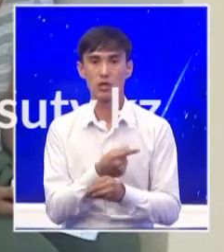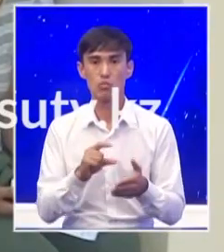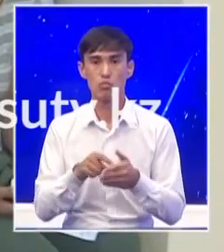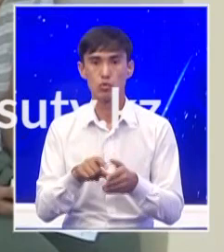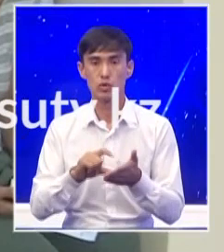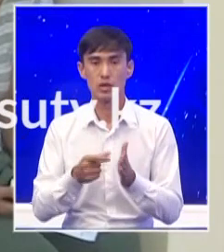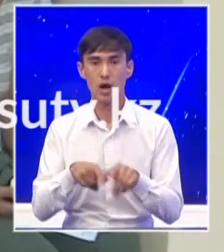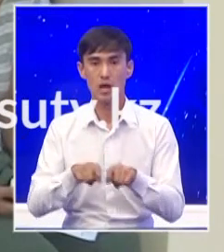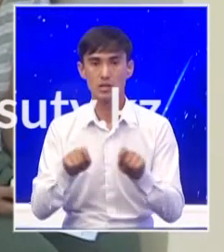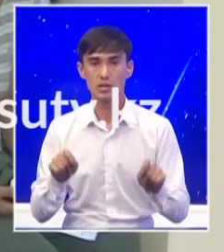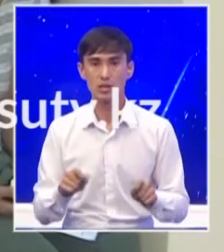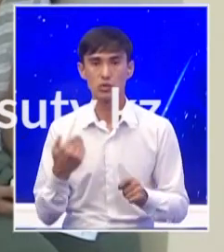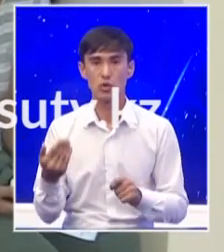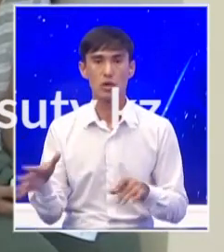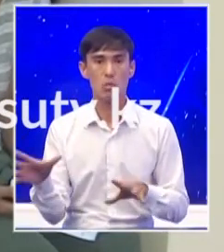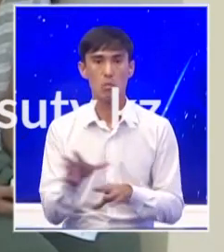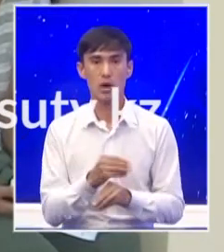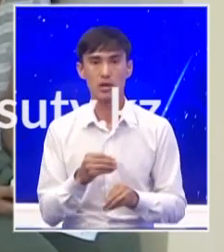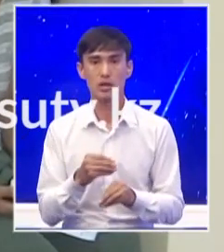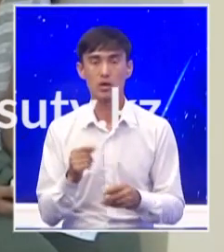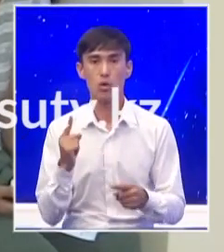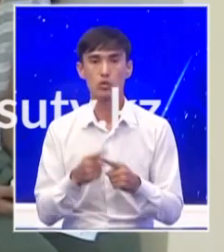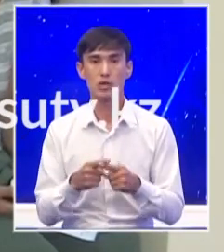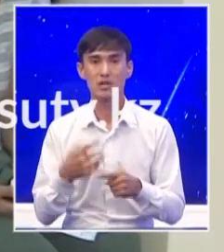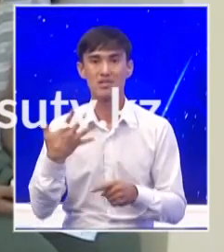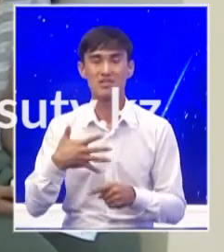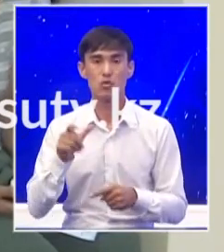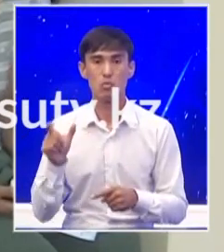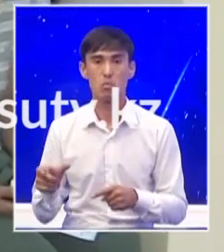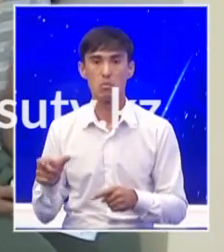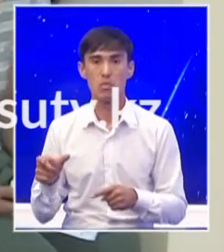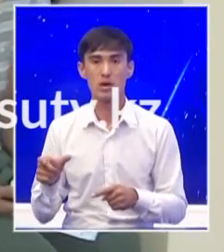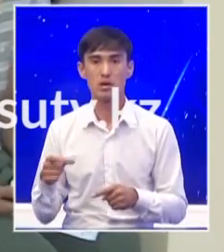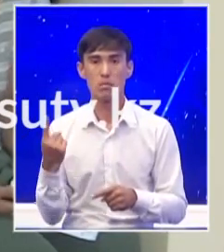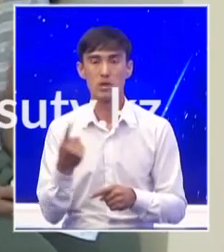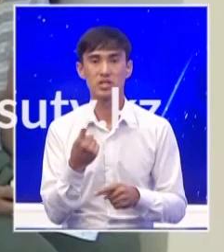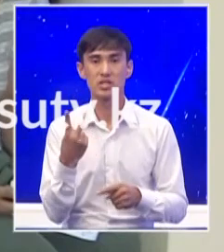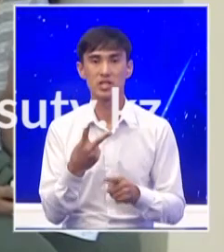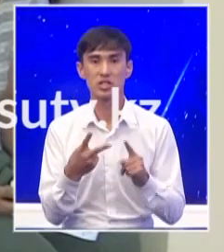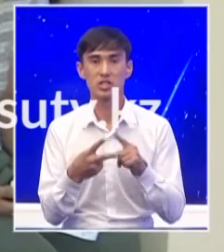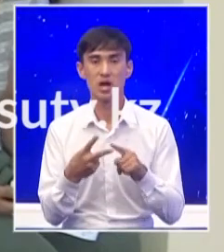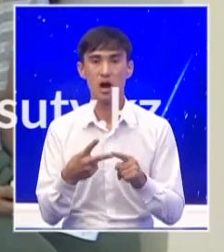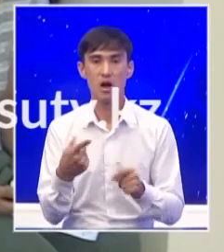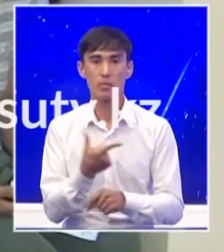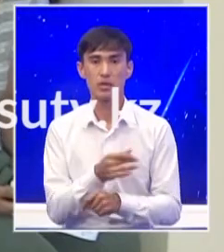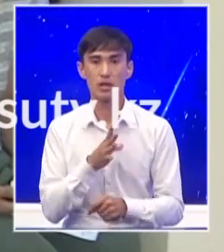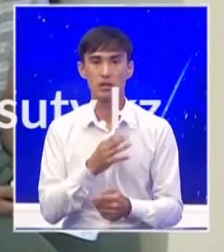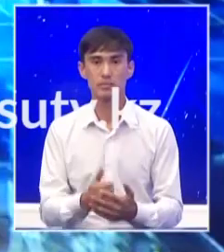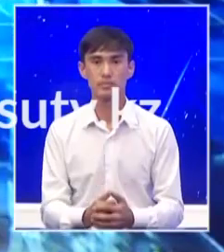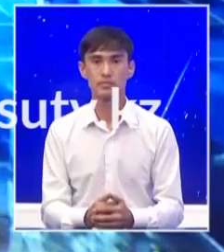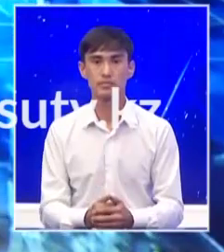ашылған. Солардың барлығын қосқанда бір 50 мыңдай адам бірінші-екінші компонентін алды.